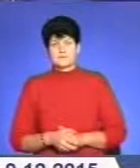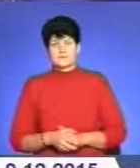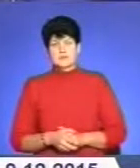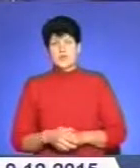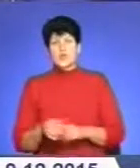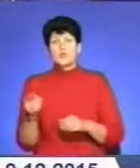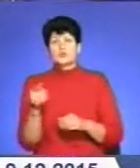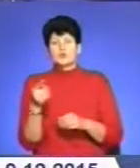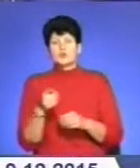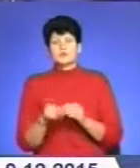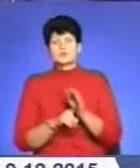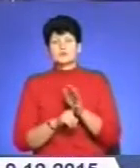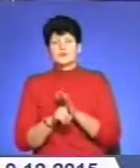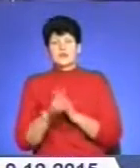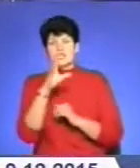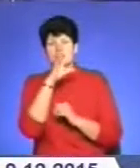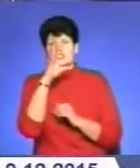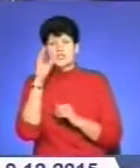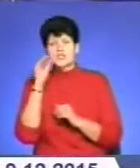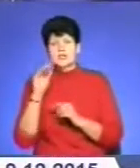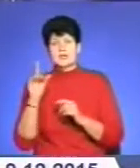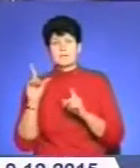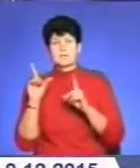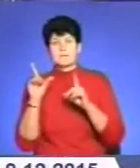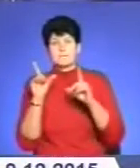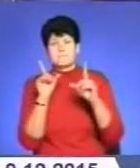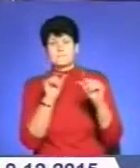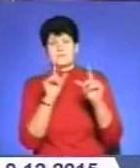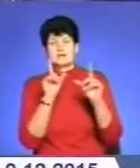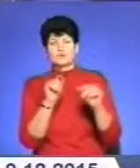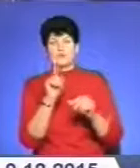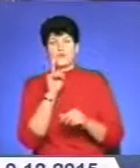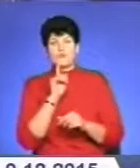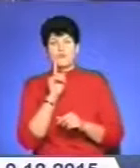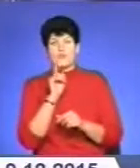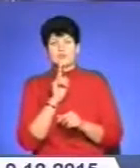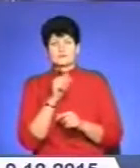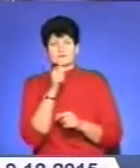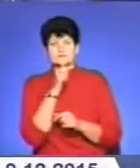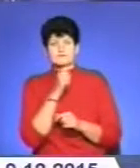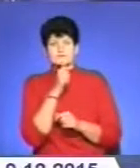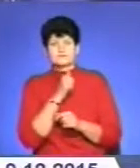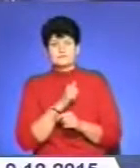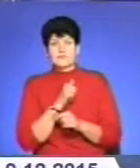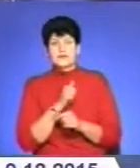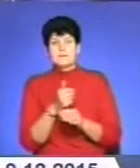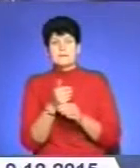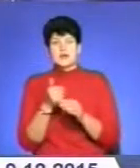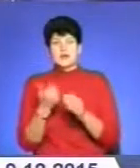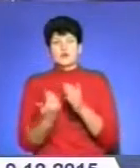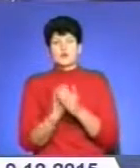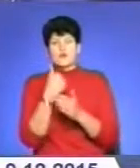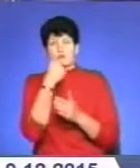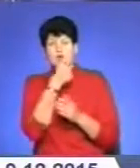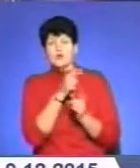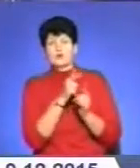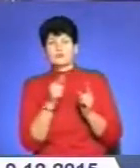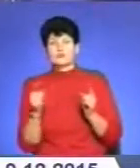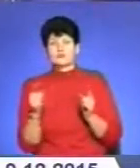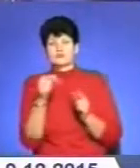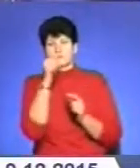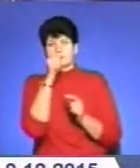У Тернополі запровадять нічні маршрути руху громадського транспорту. Правда, поки що у тестовому режимі. Напередодні Нового року та впродовж місяця